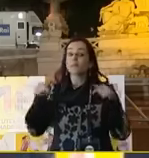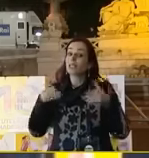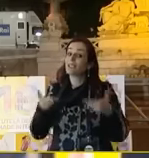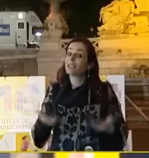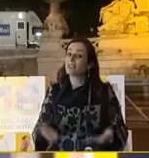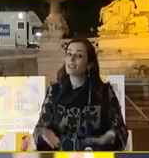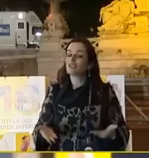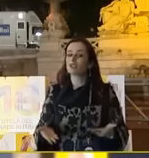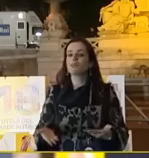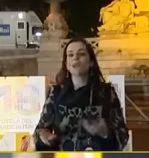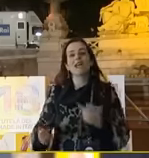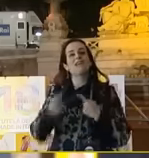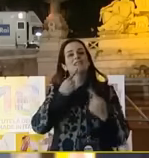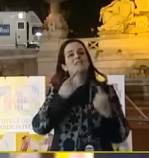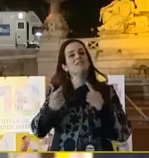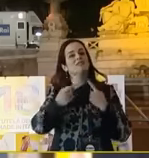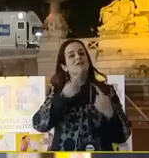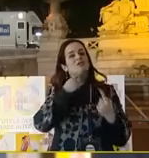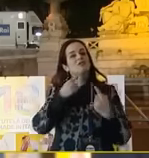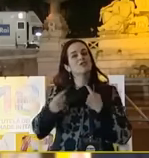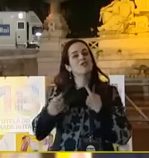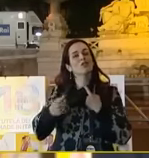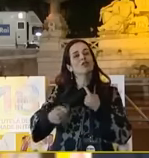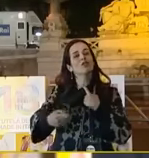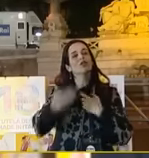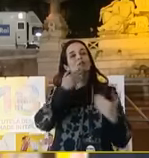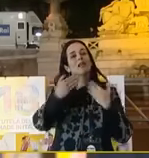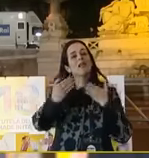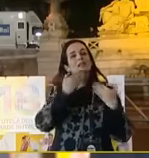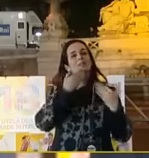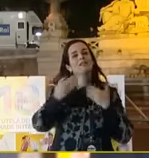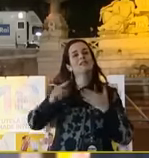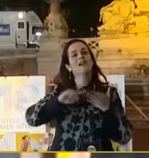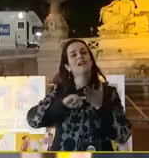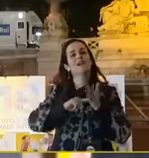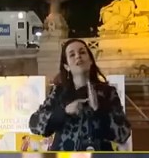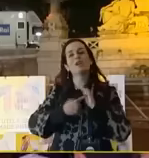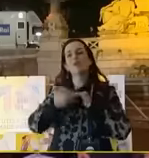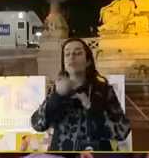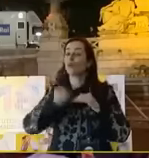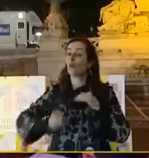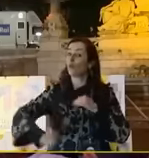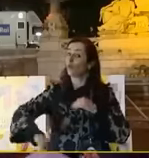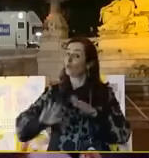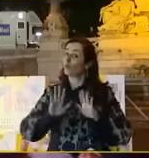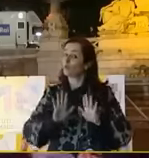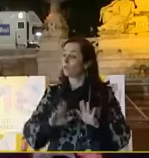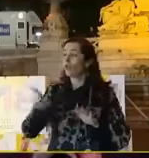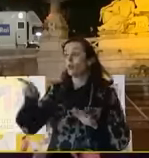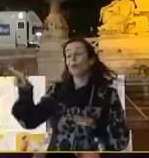l'ultimo discorso che faccio in piazza da parlamentare della Repubblica. Ma Luigi sa